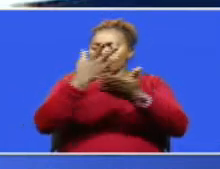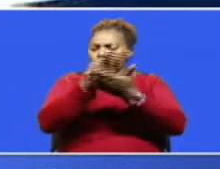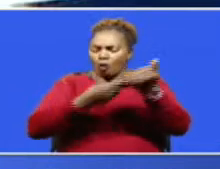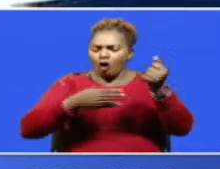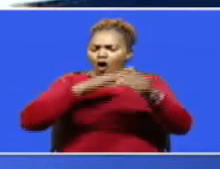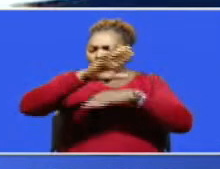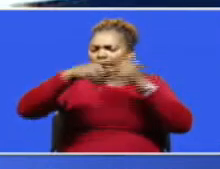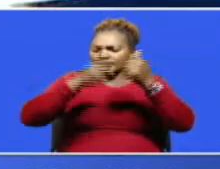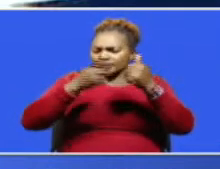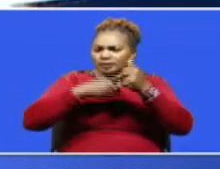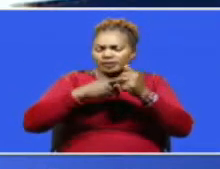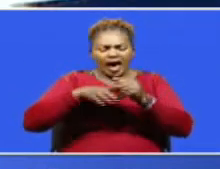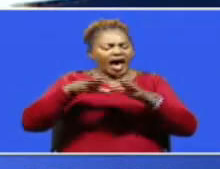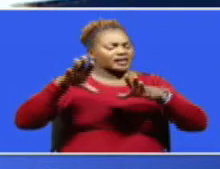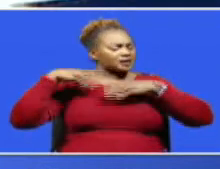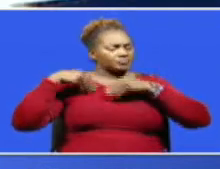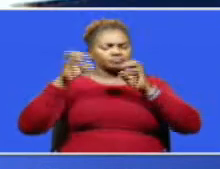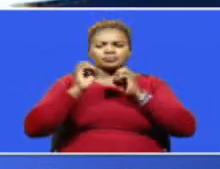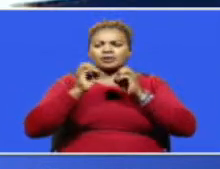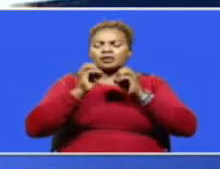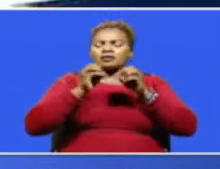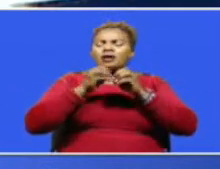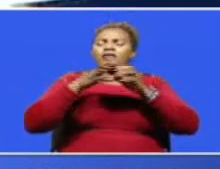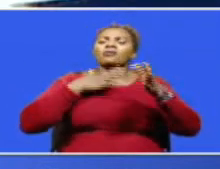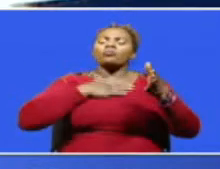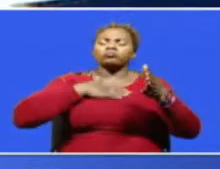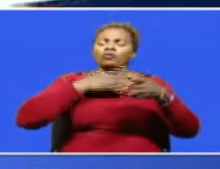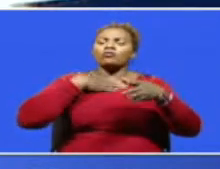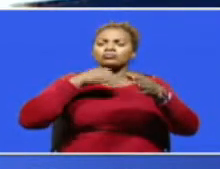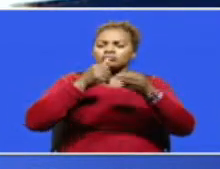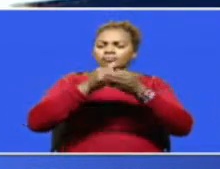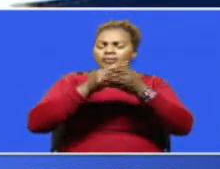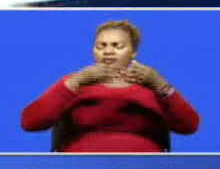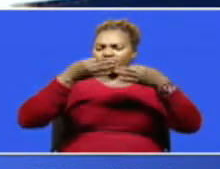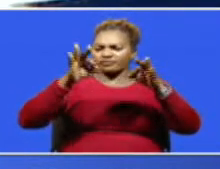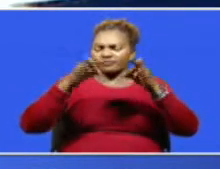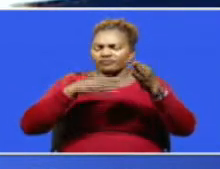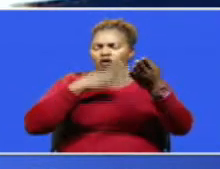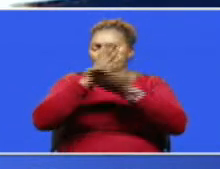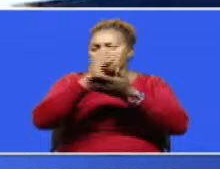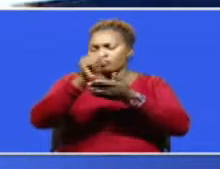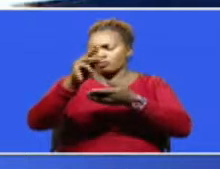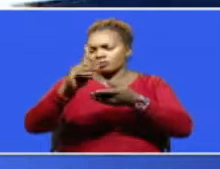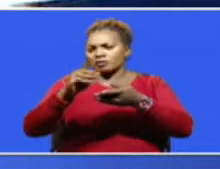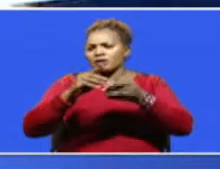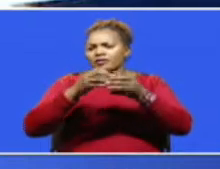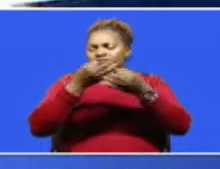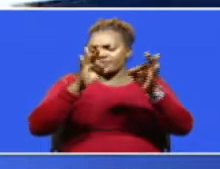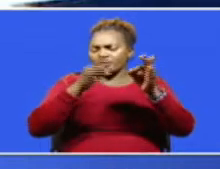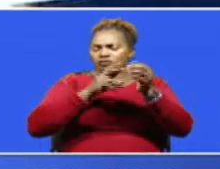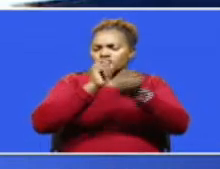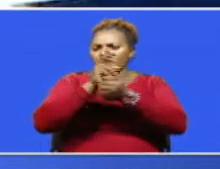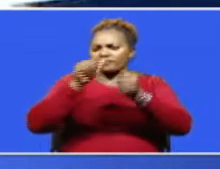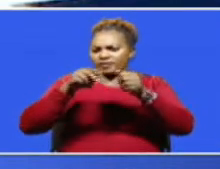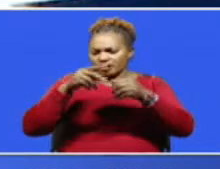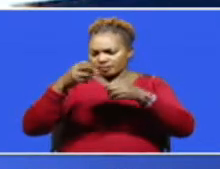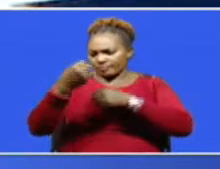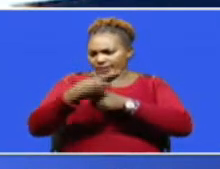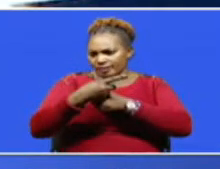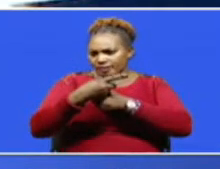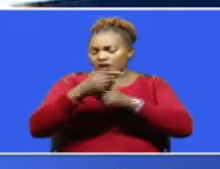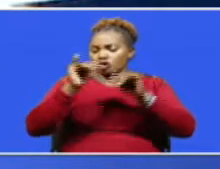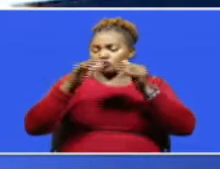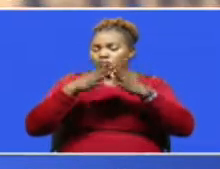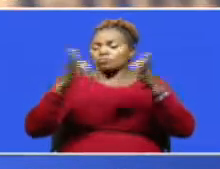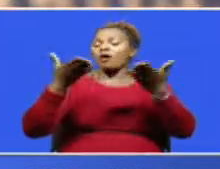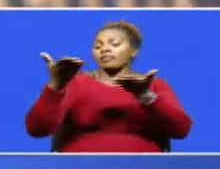wamekanusha mashtaka hayo. Ombi lao la kutaka waachiliwe huru kwa dhamana litasikizwa tarehe 22 mwezi huu. George Maringa